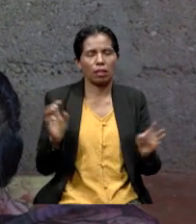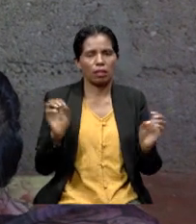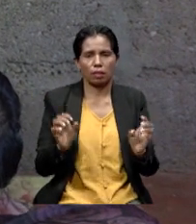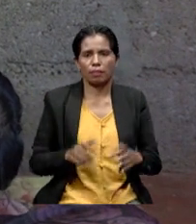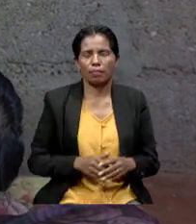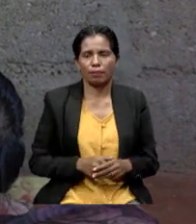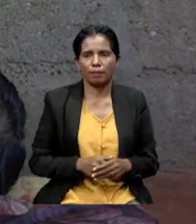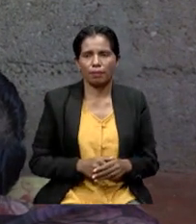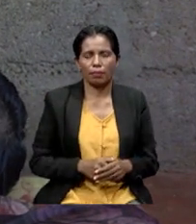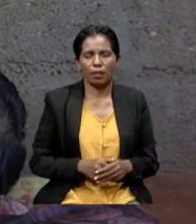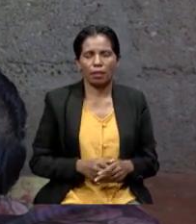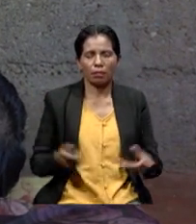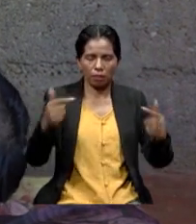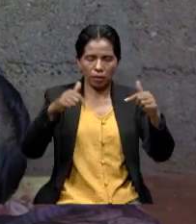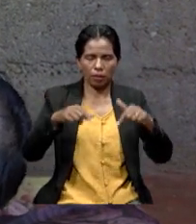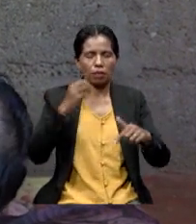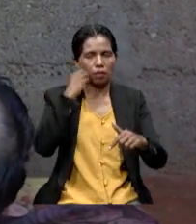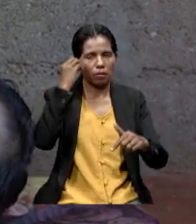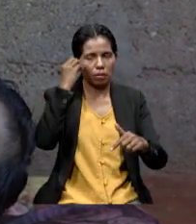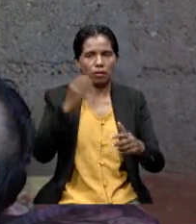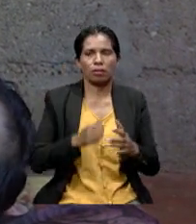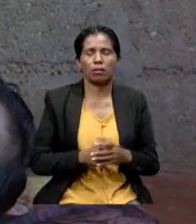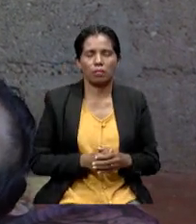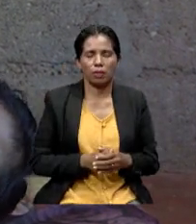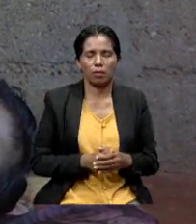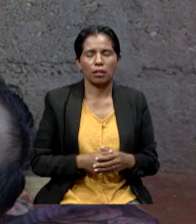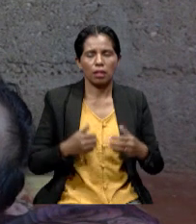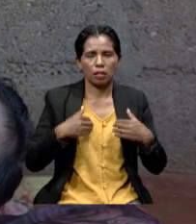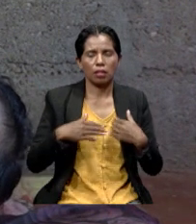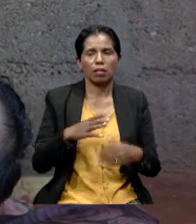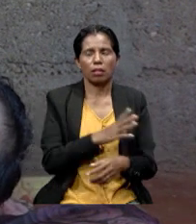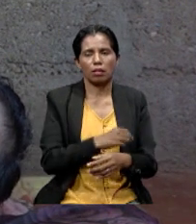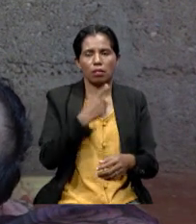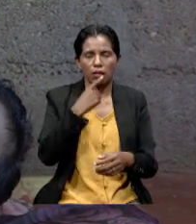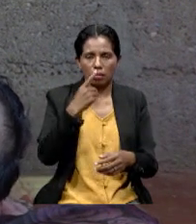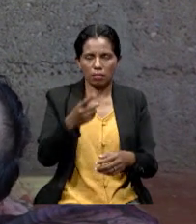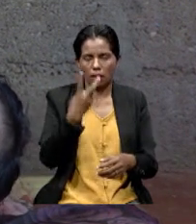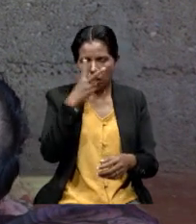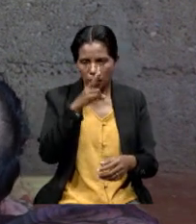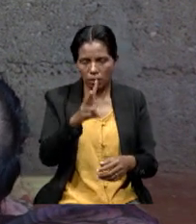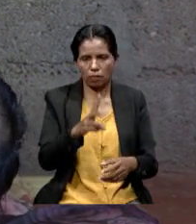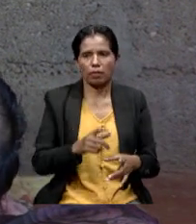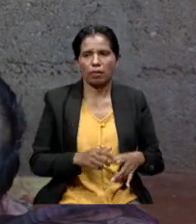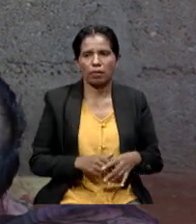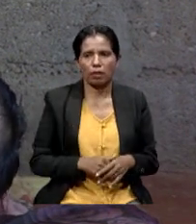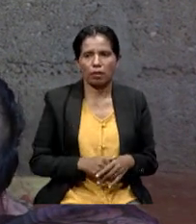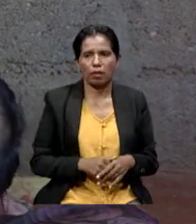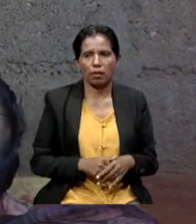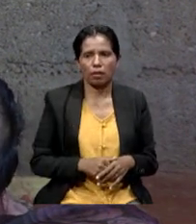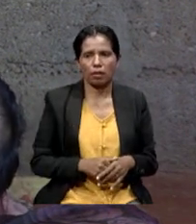entah, misalnya ham fila temai ni ama wot ni ama kiki dah leten dia sana ini hari itu kini apa ni sana ni